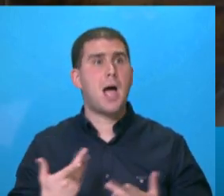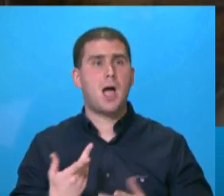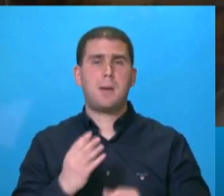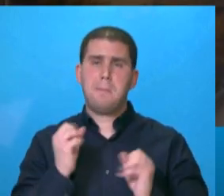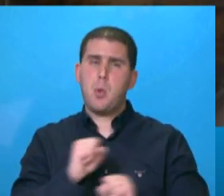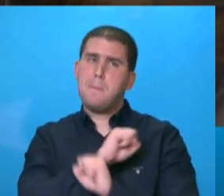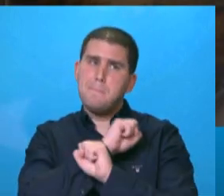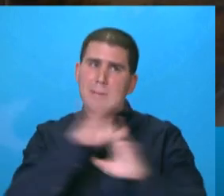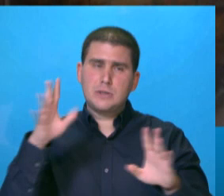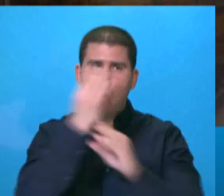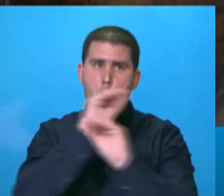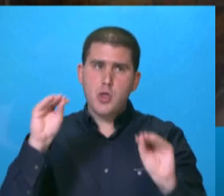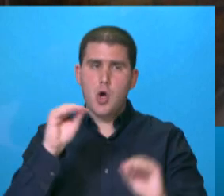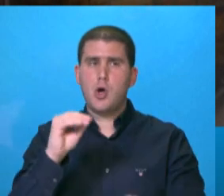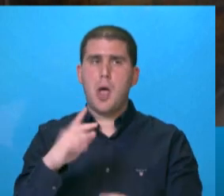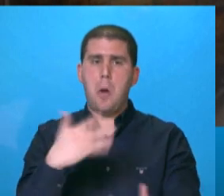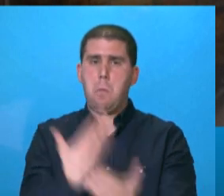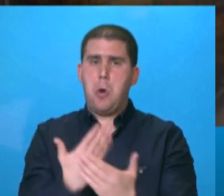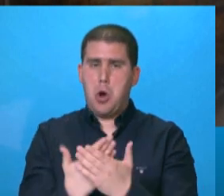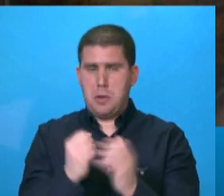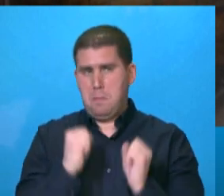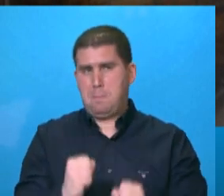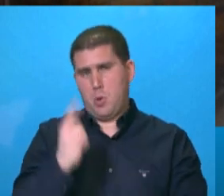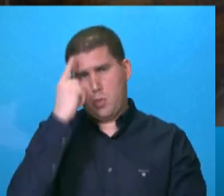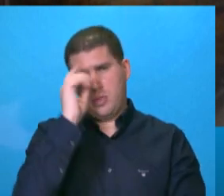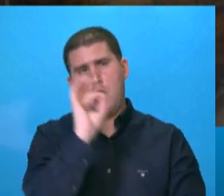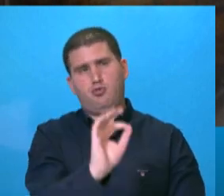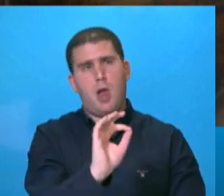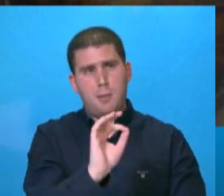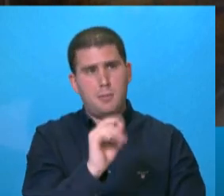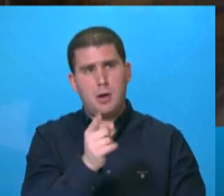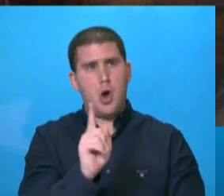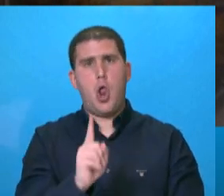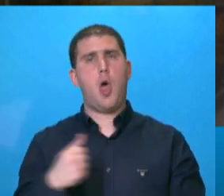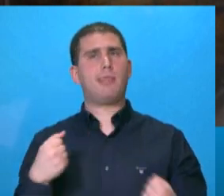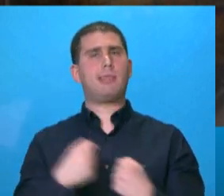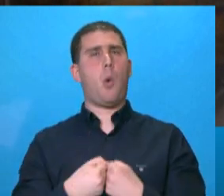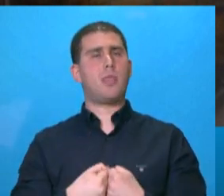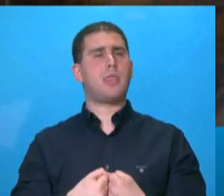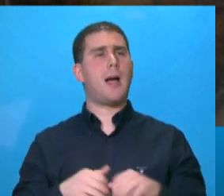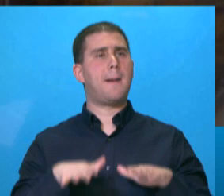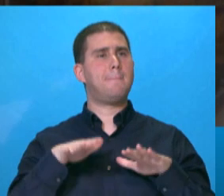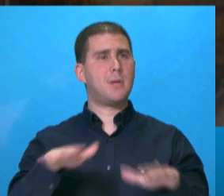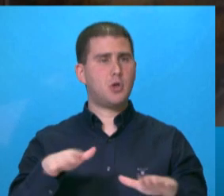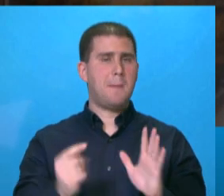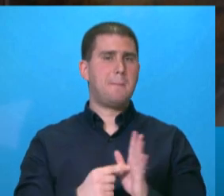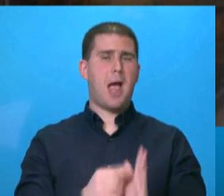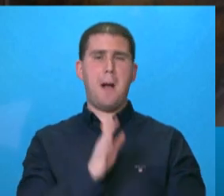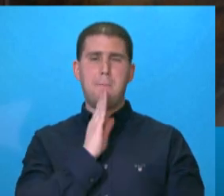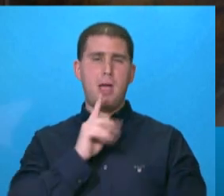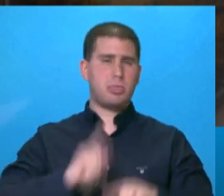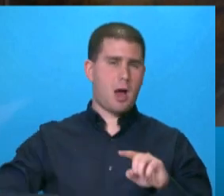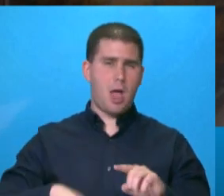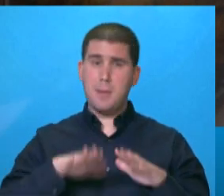הודעות שמוכיחות לדעתם שזה לא מדובר בתאונת מטוס עקב בעיה במטוס,